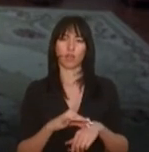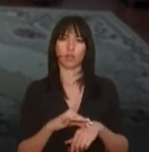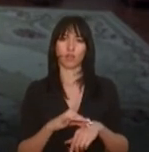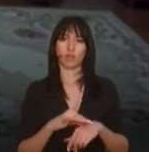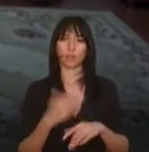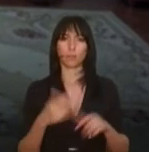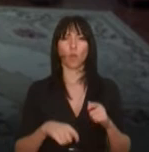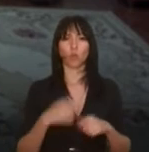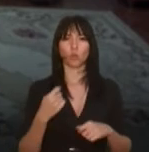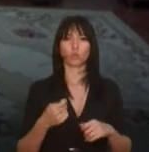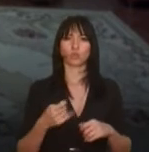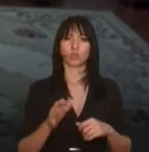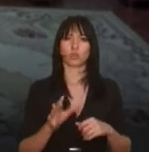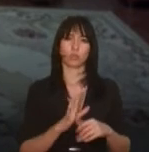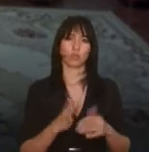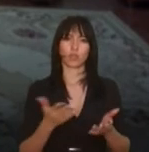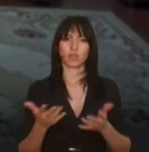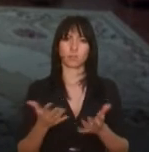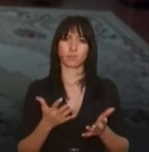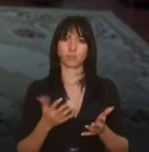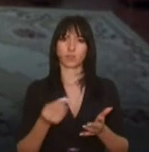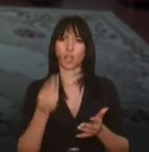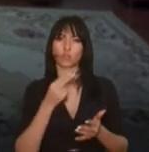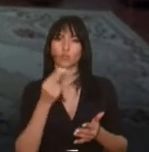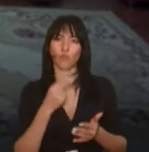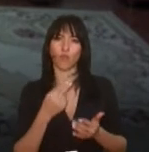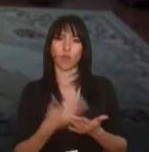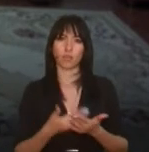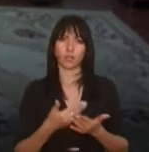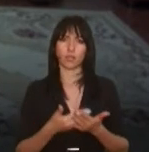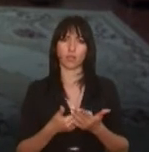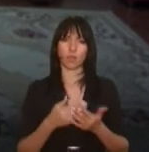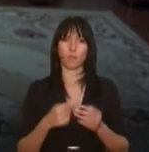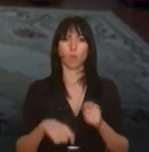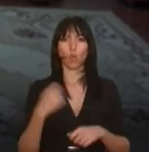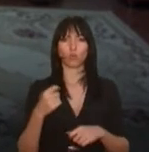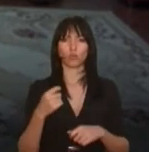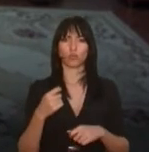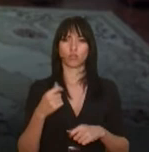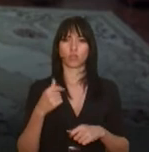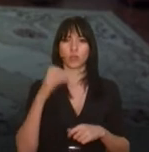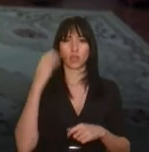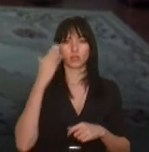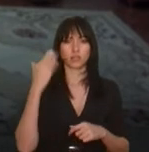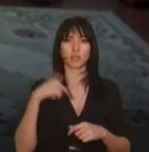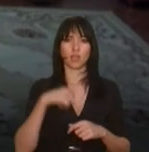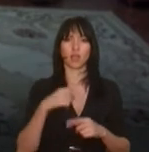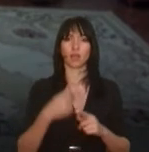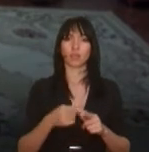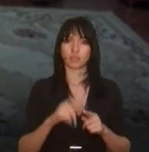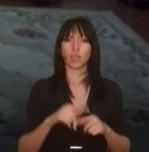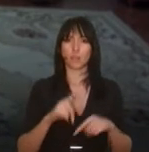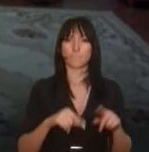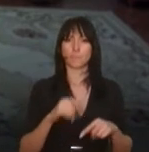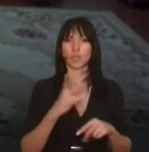порушення, відмовляється від харчування, десь порушення сна, безсоння у дитини, це батьки обов'язково